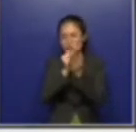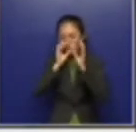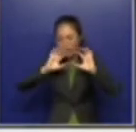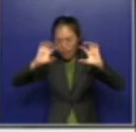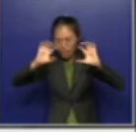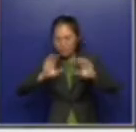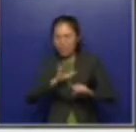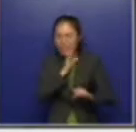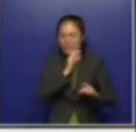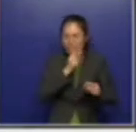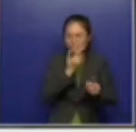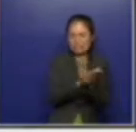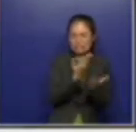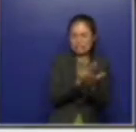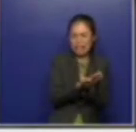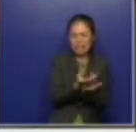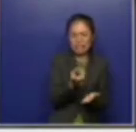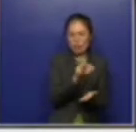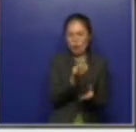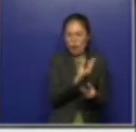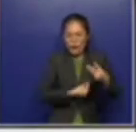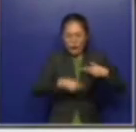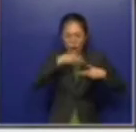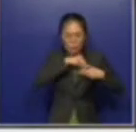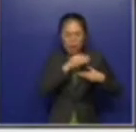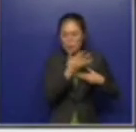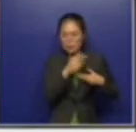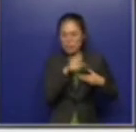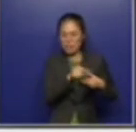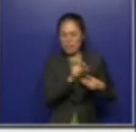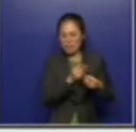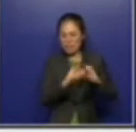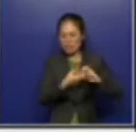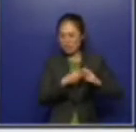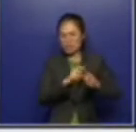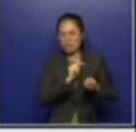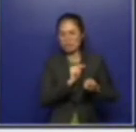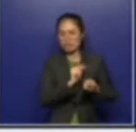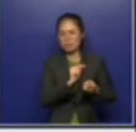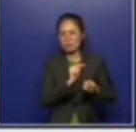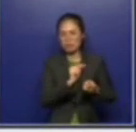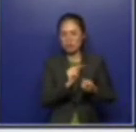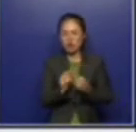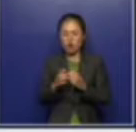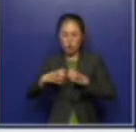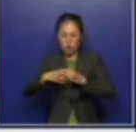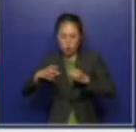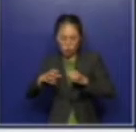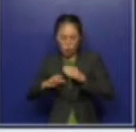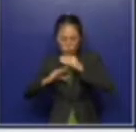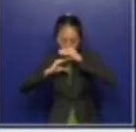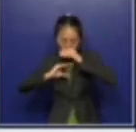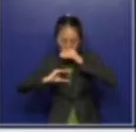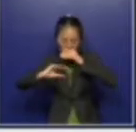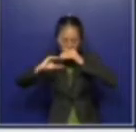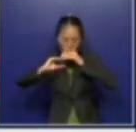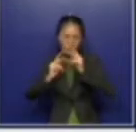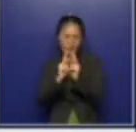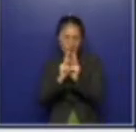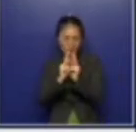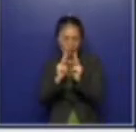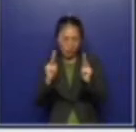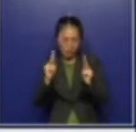อันไหนที่ขาดทุนหรือเสียประโยชน์ต่อรัฐเนี่ยคณะกรรมการของบอร์ดกสทช.หรือใครก็แล้